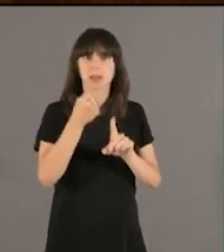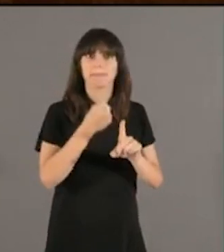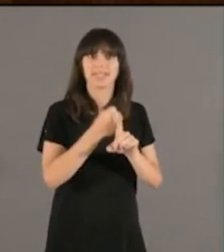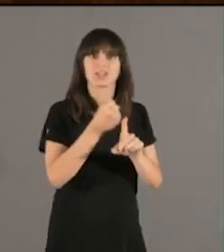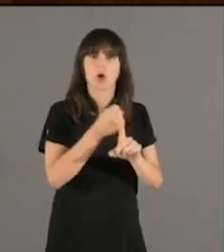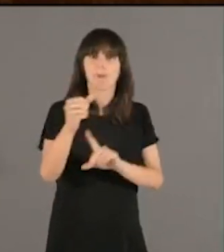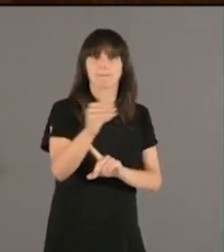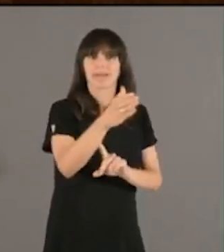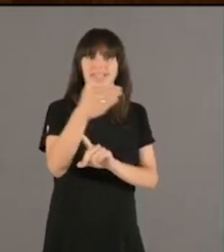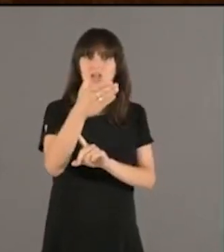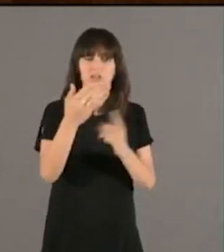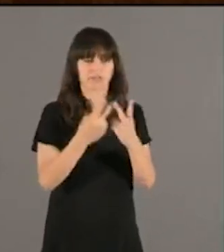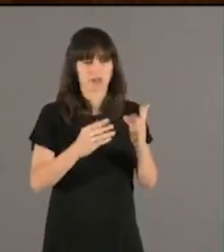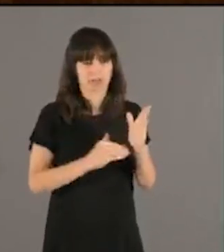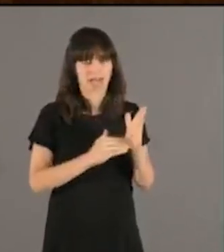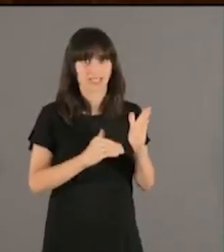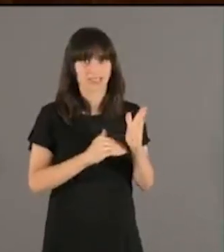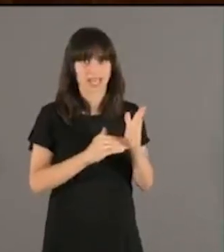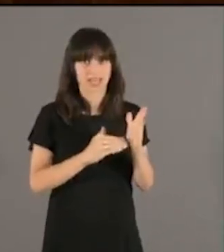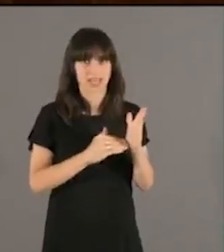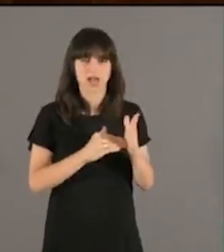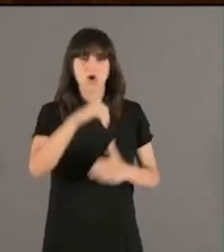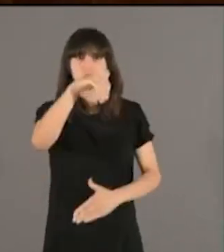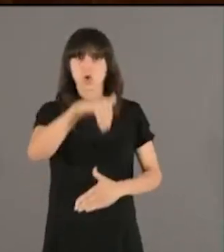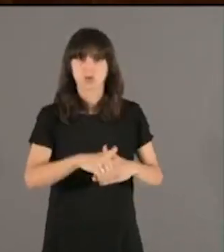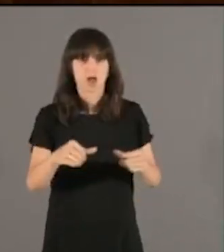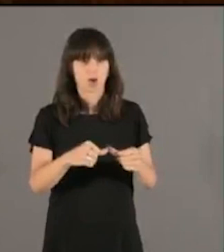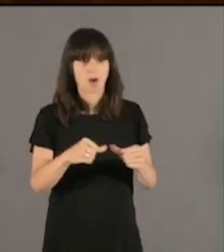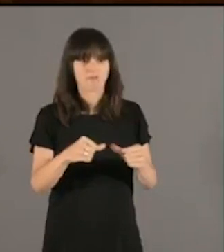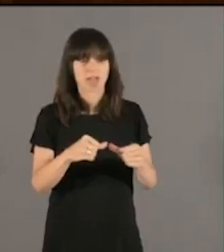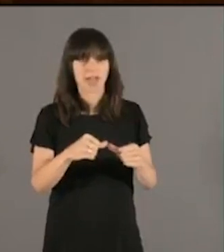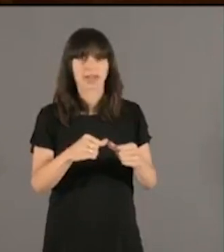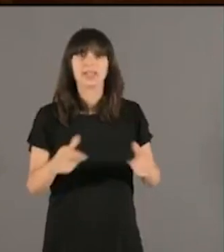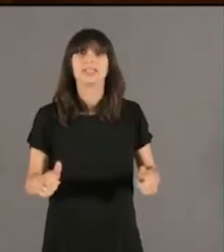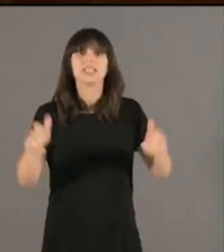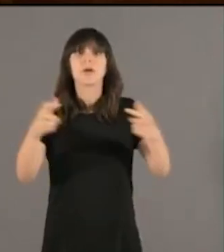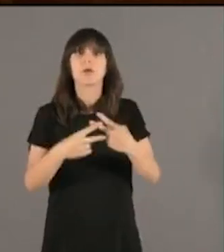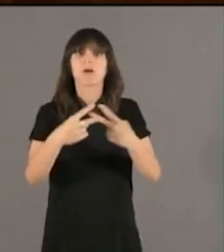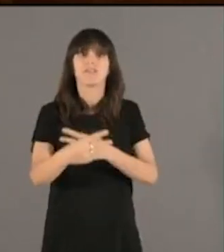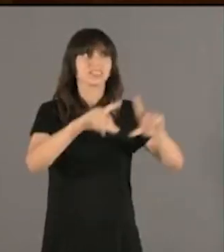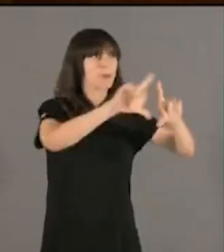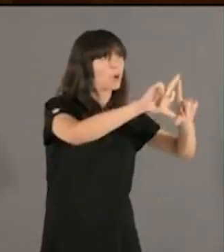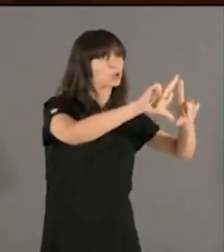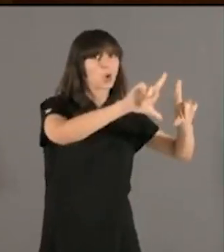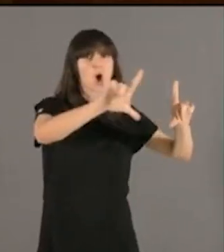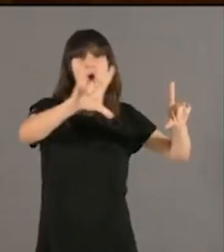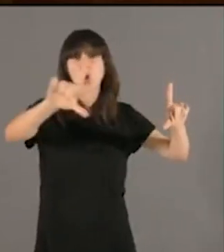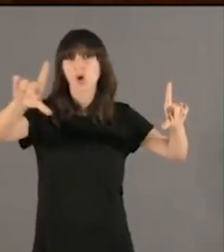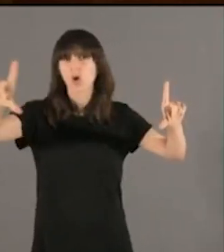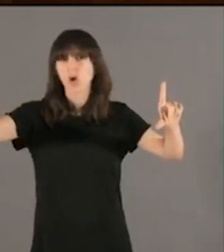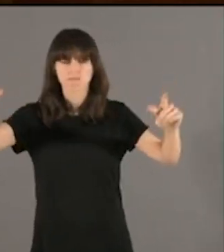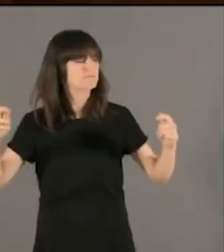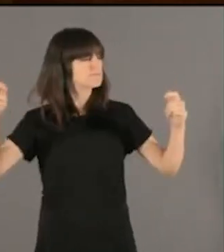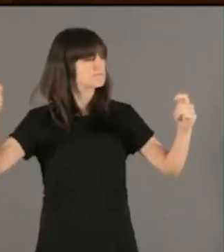Marseille qui, le soir même, ont déployé une banderole sur l'immeuble qui se trouvait en face avec comme